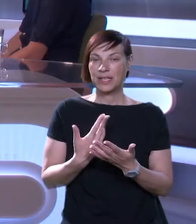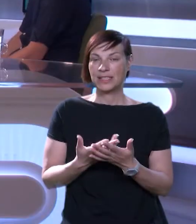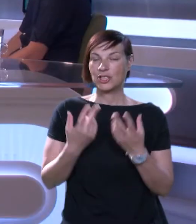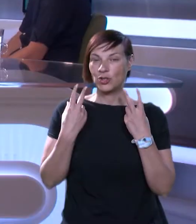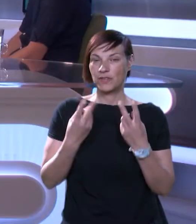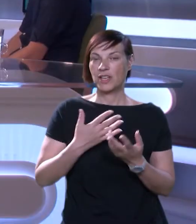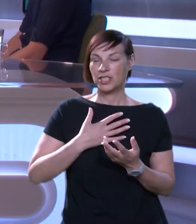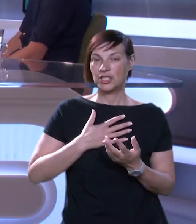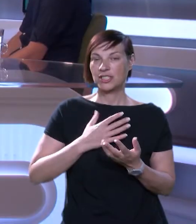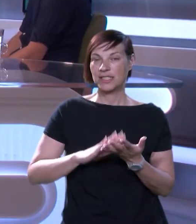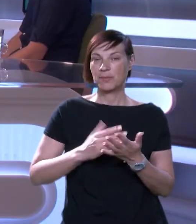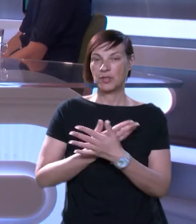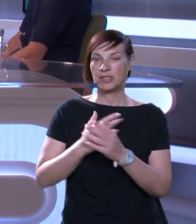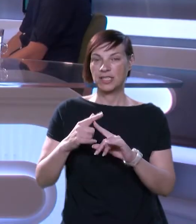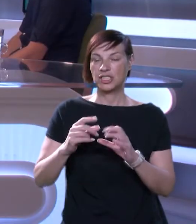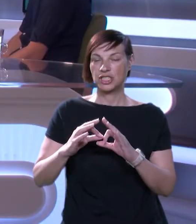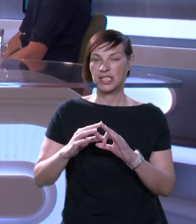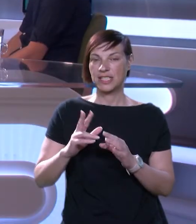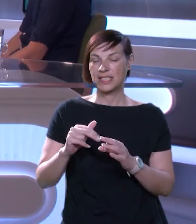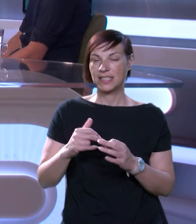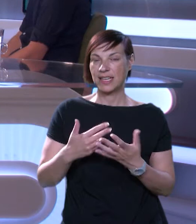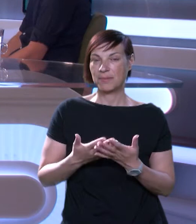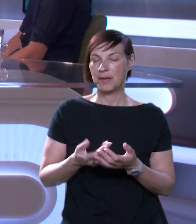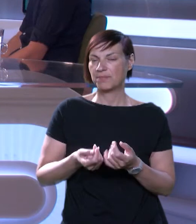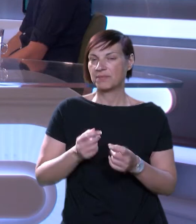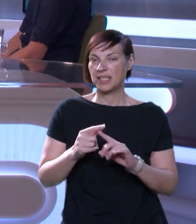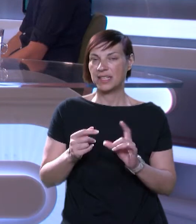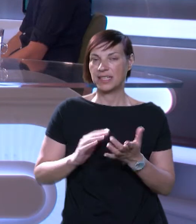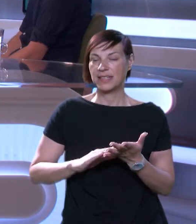je užasno važno za montažera, da ima taj... Ritam. Da,